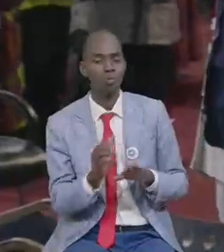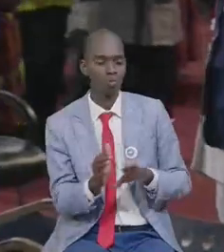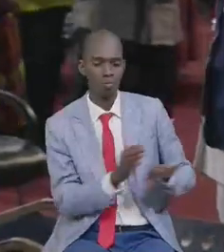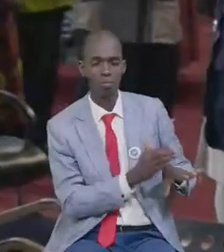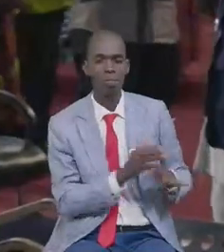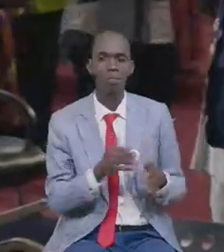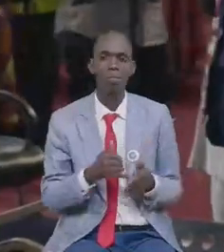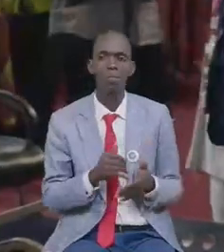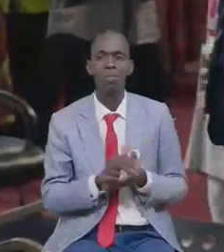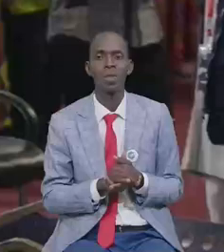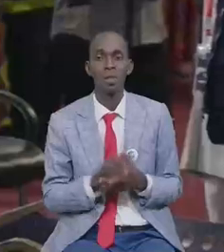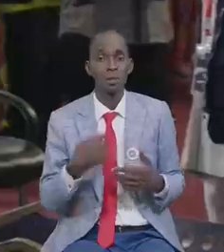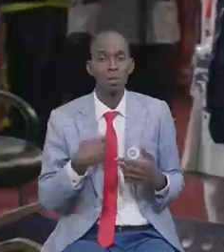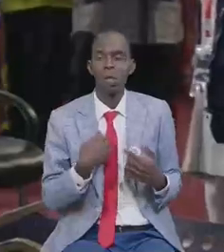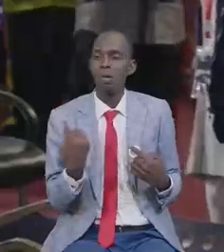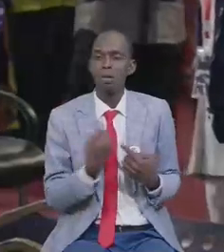J'ai peur.